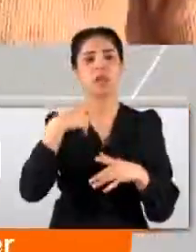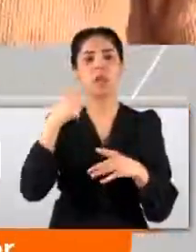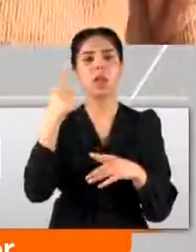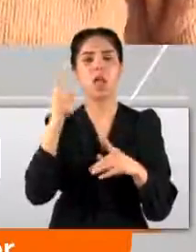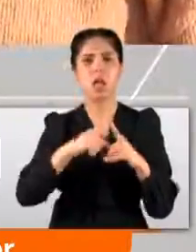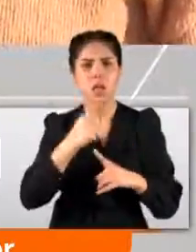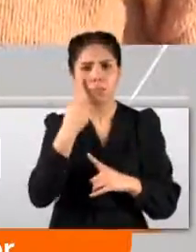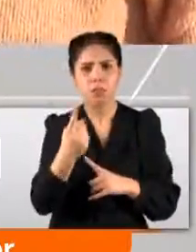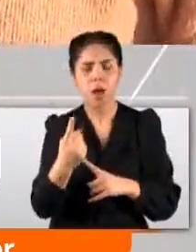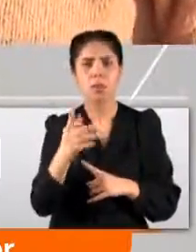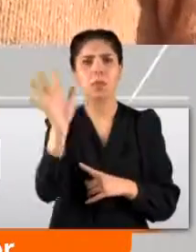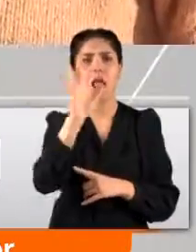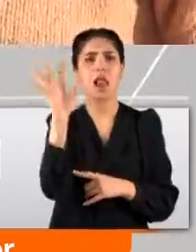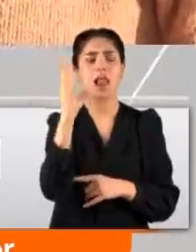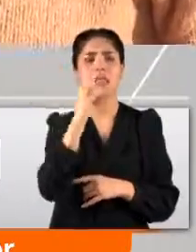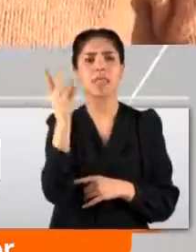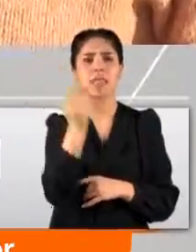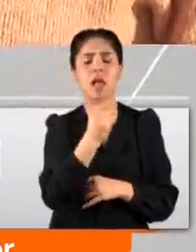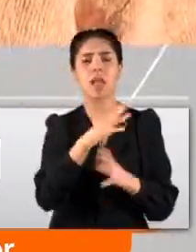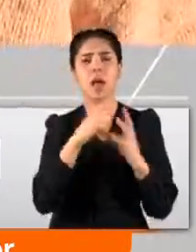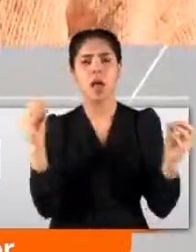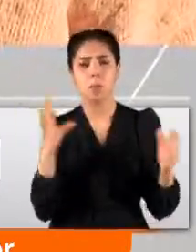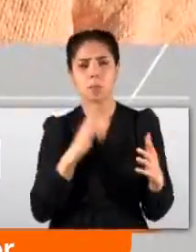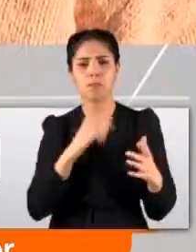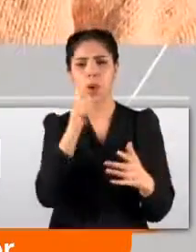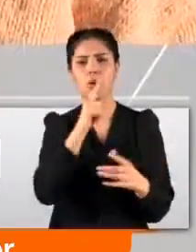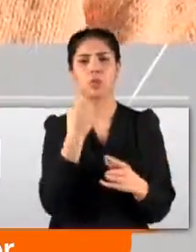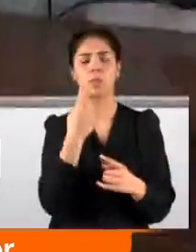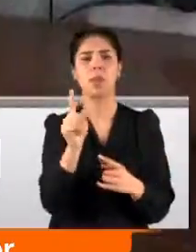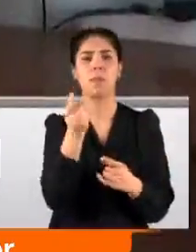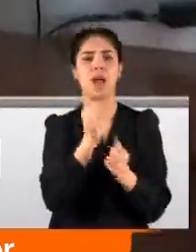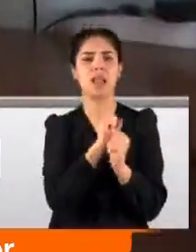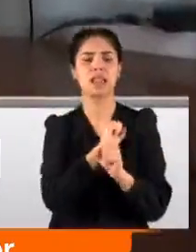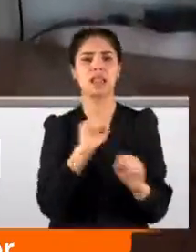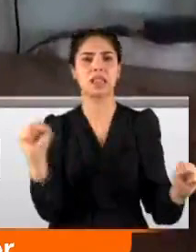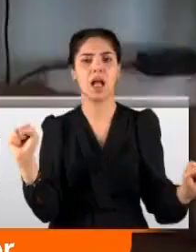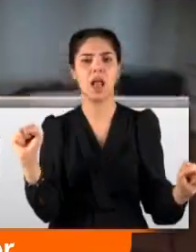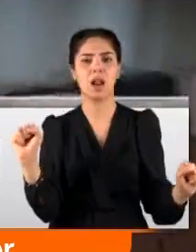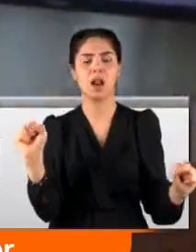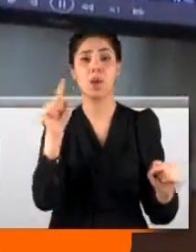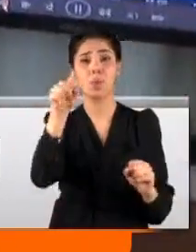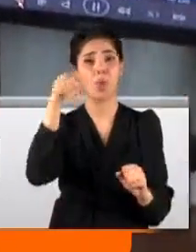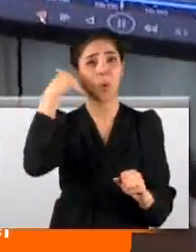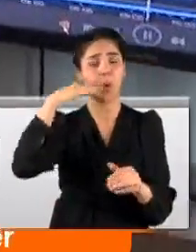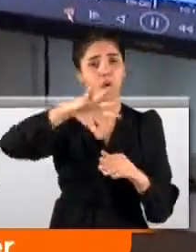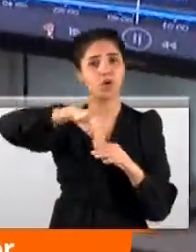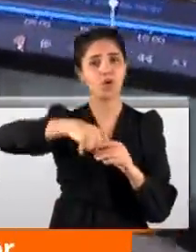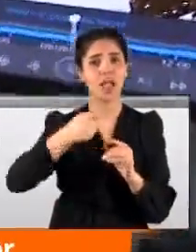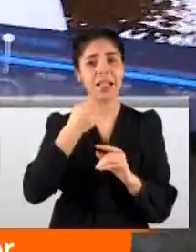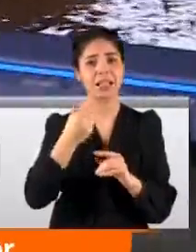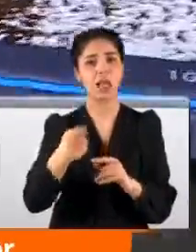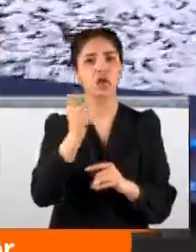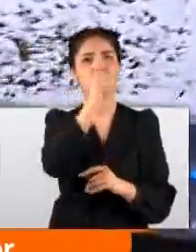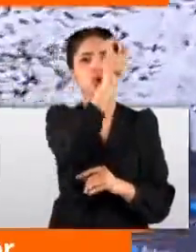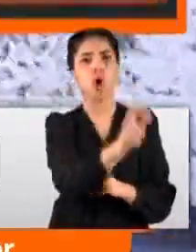Hem malımdan oldum. Hem maddi zarara uğradım. 100 bin liram yok oldu yani. Ekranda işte o koyunlara çaldığı iddia edilen